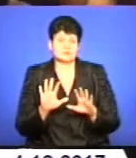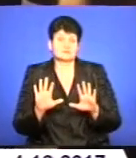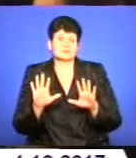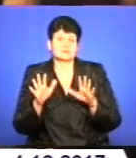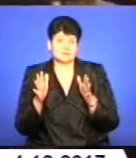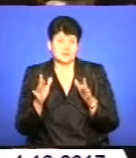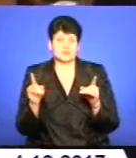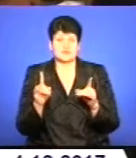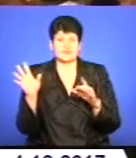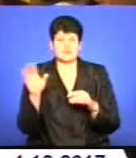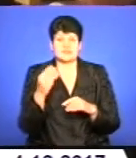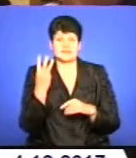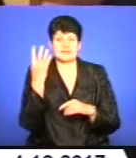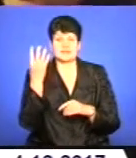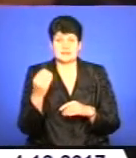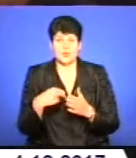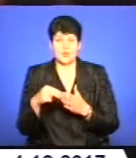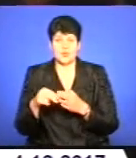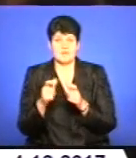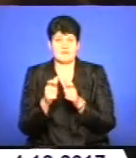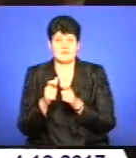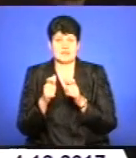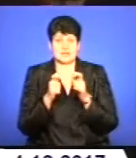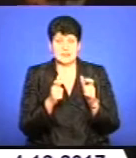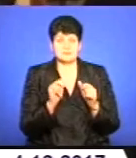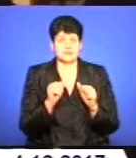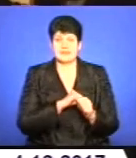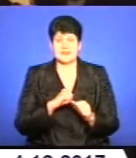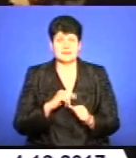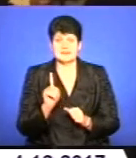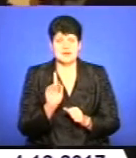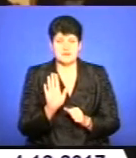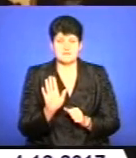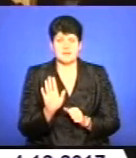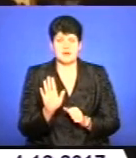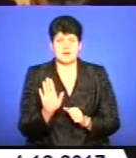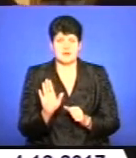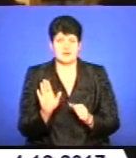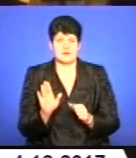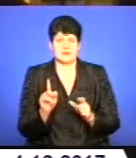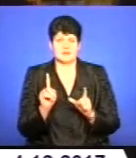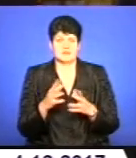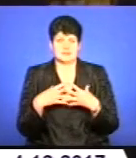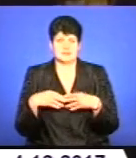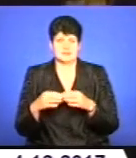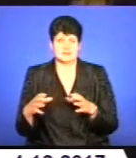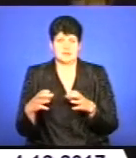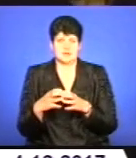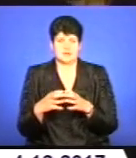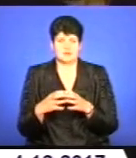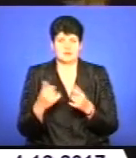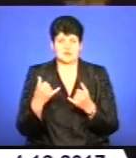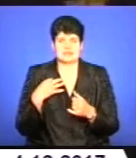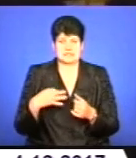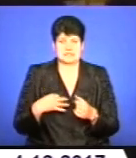що всі 3 дні я закупив наперед квитки, і навіть не сам, з деким з моєї сім'ї, сьогодні, наприклад, з